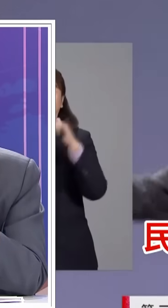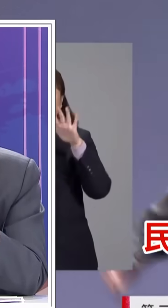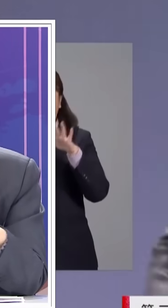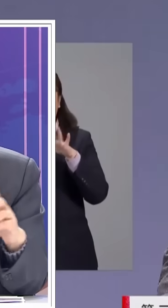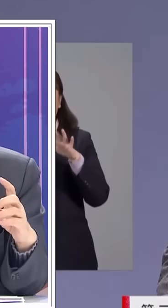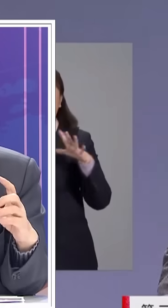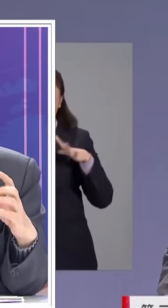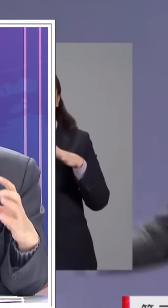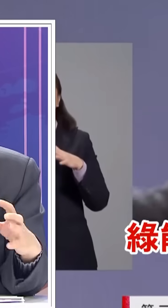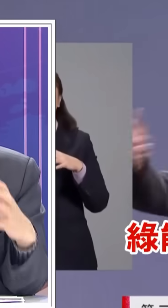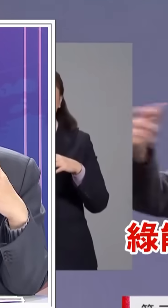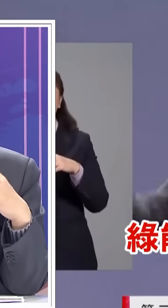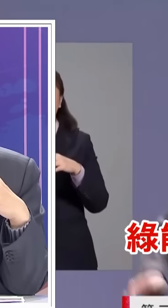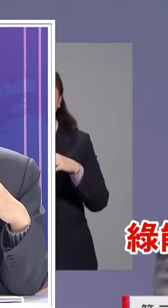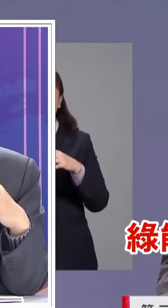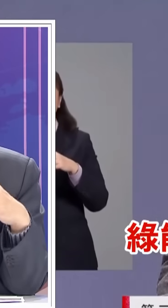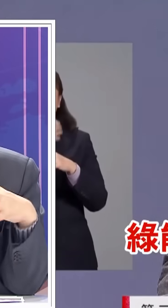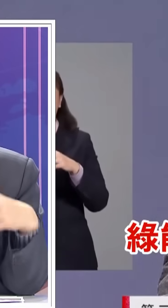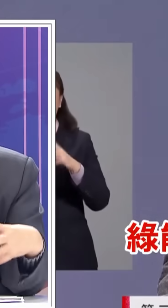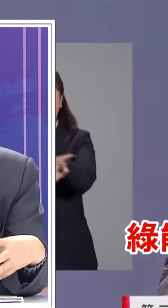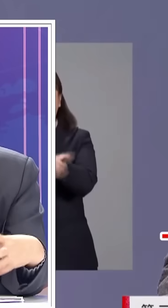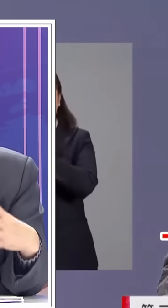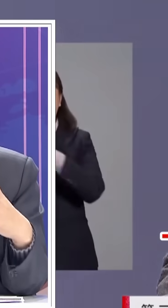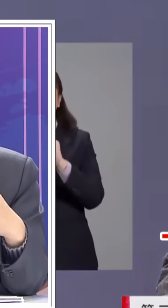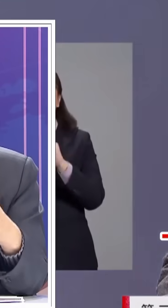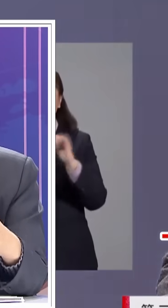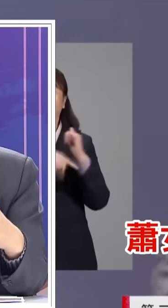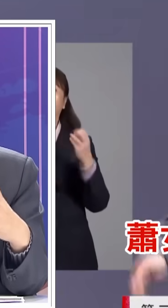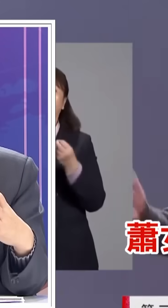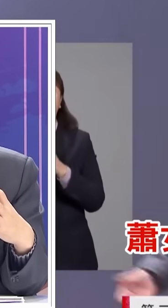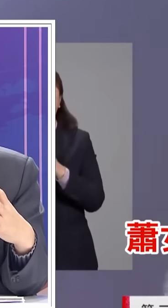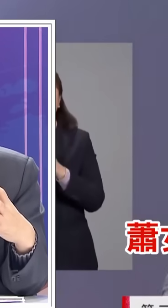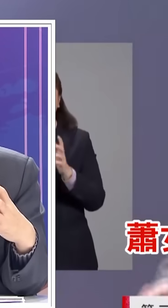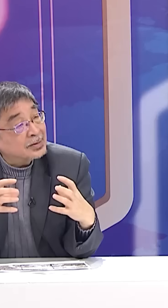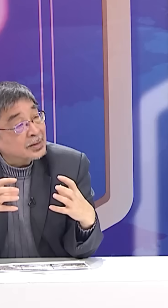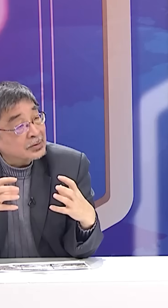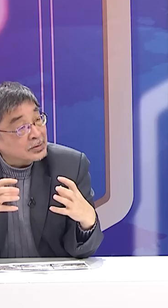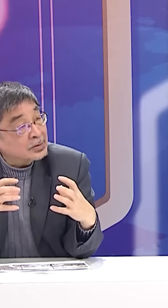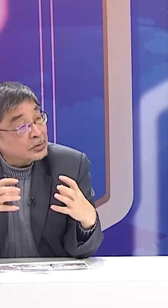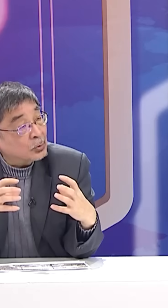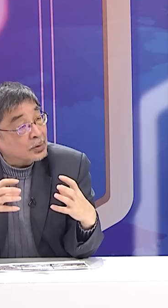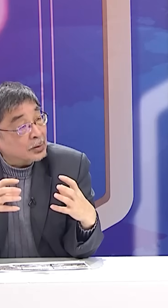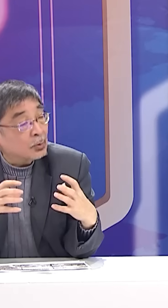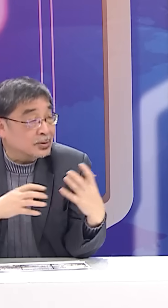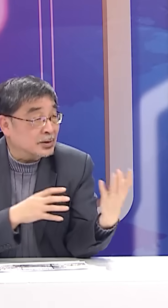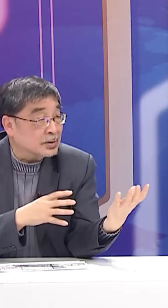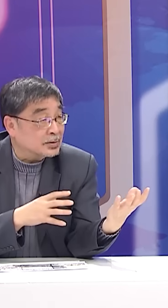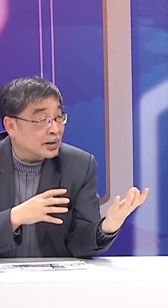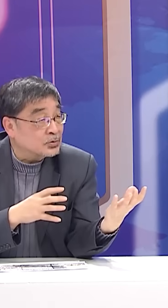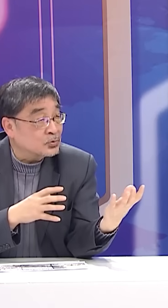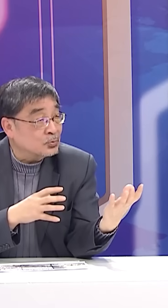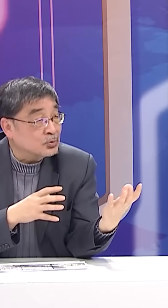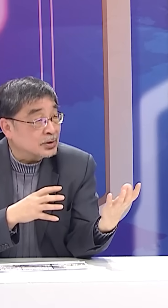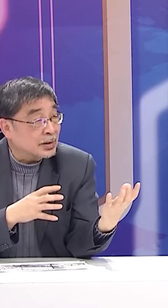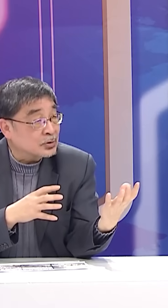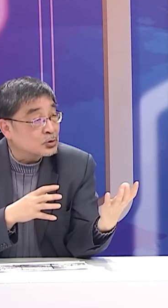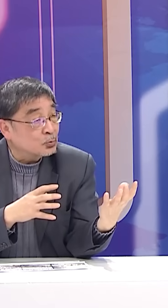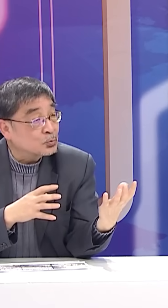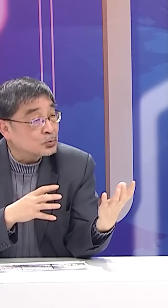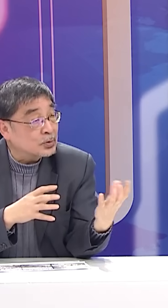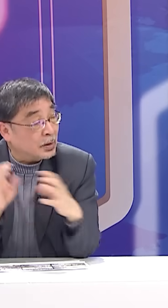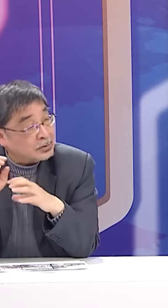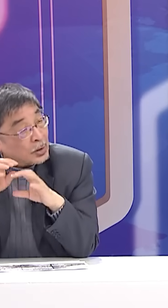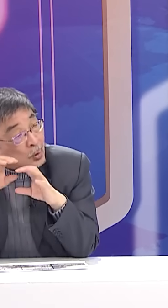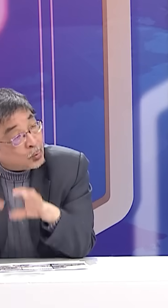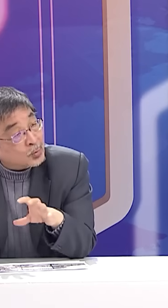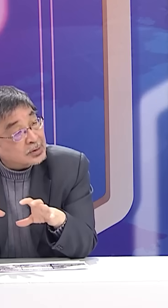他以外，那我们这边有没有自己有端出什么样的铺陈，那可以让年轻人有感？我想这个大概就是说目前大概